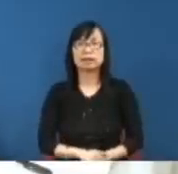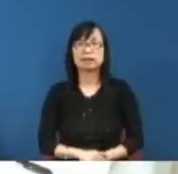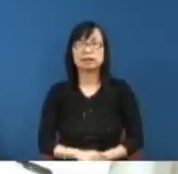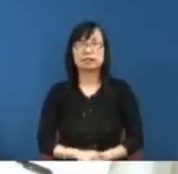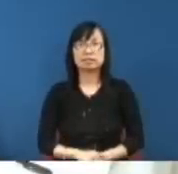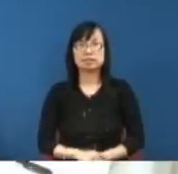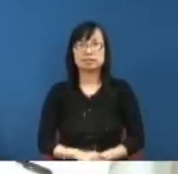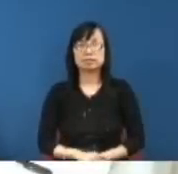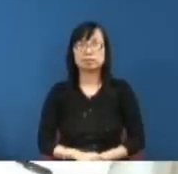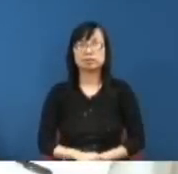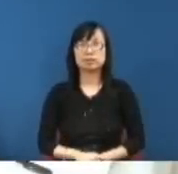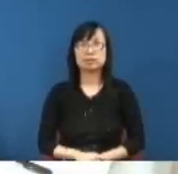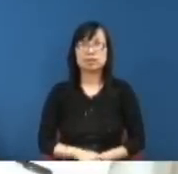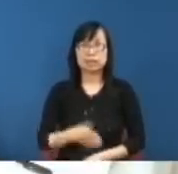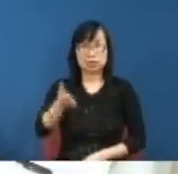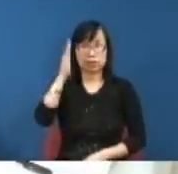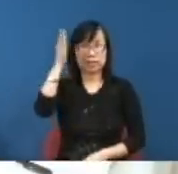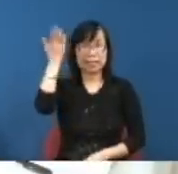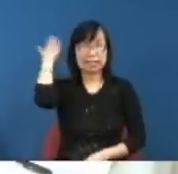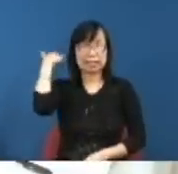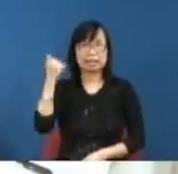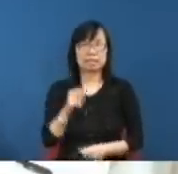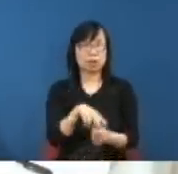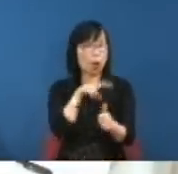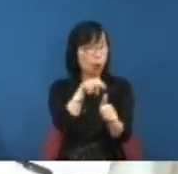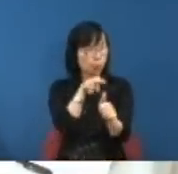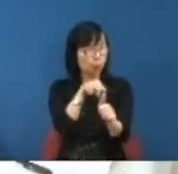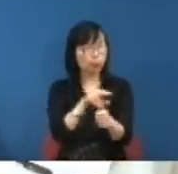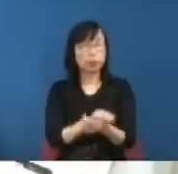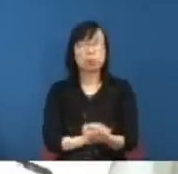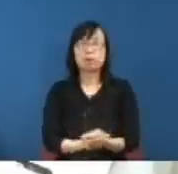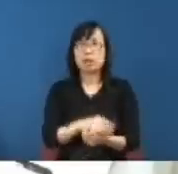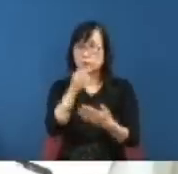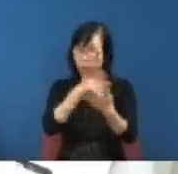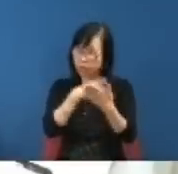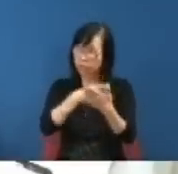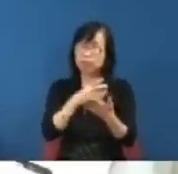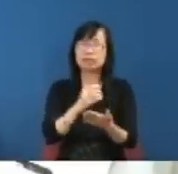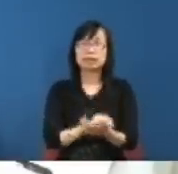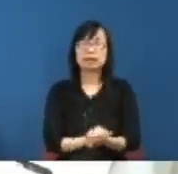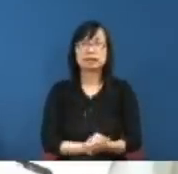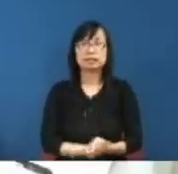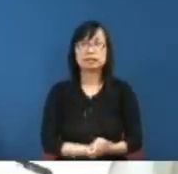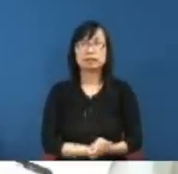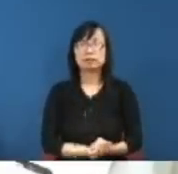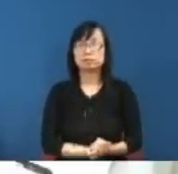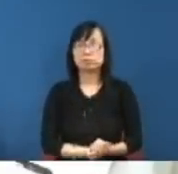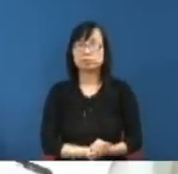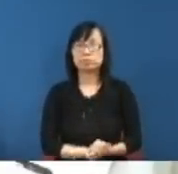將所謂以前嘅對市場嘅規管就 regulate on 呢、這、一個